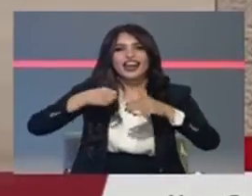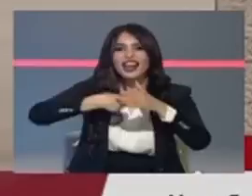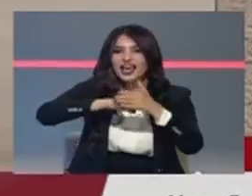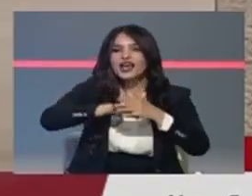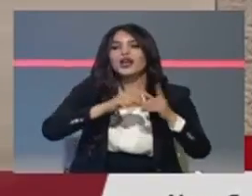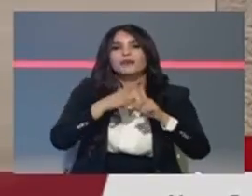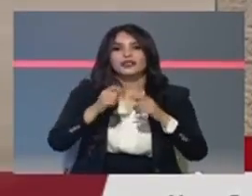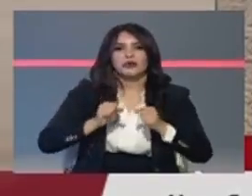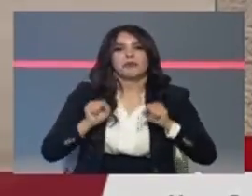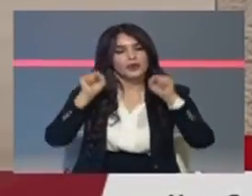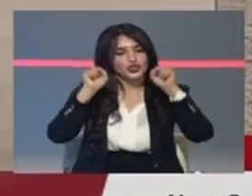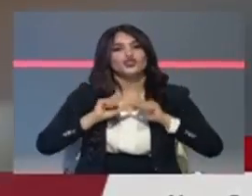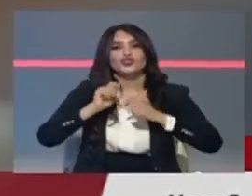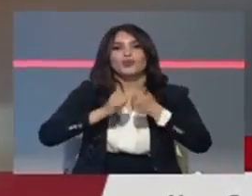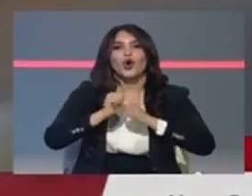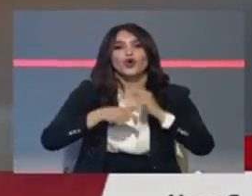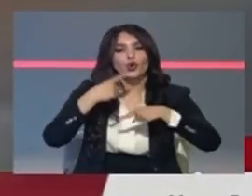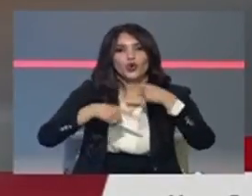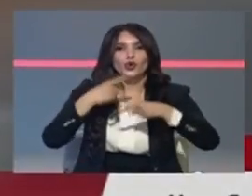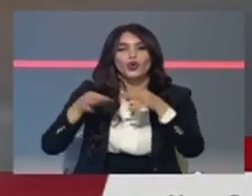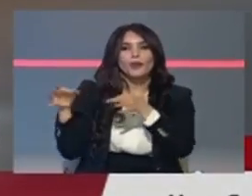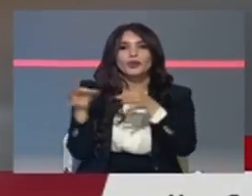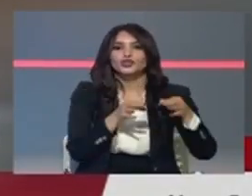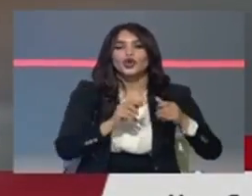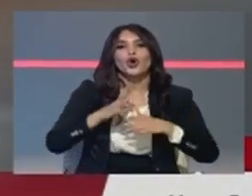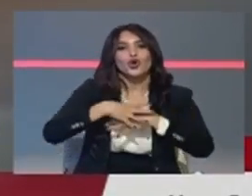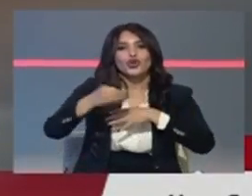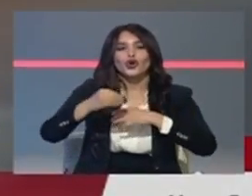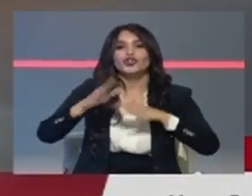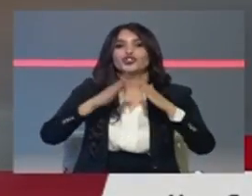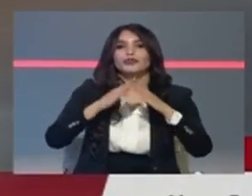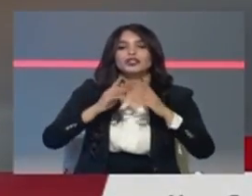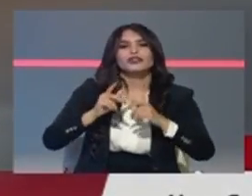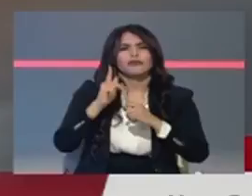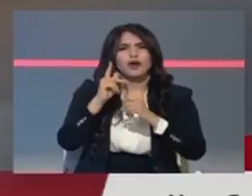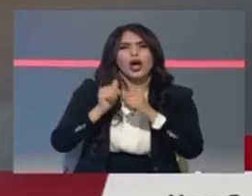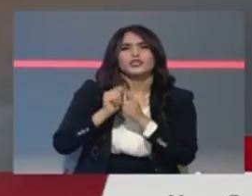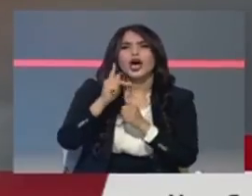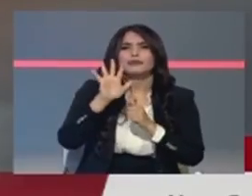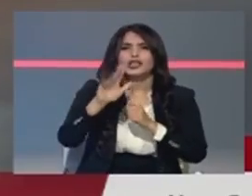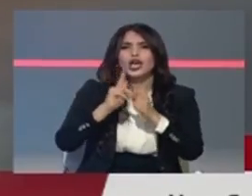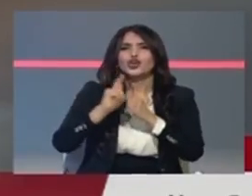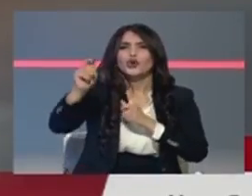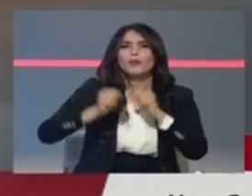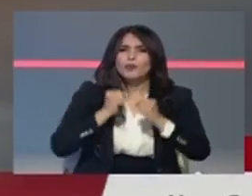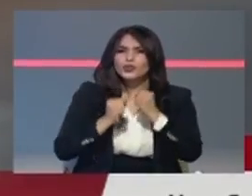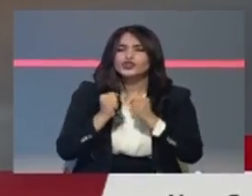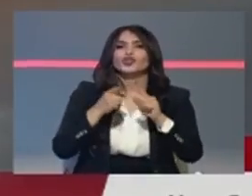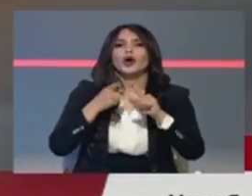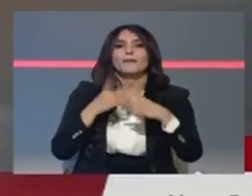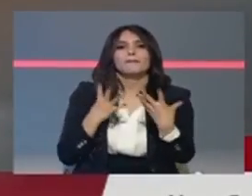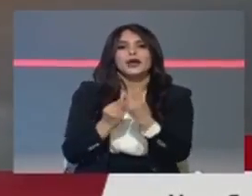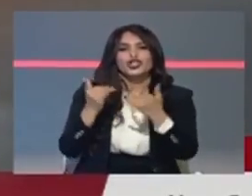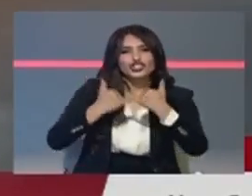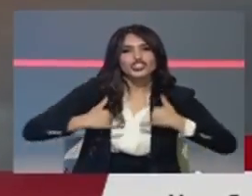يمارس الرياضة بشكل يومي بانتظام، حيث يخرج للركض لمسافة 5 كيلومترات بالإضافة إلى الاجتماعات اليومية مع اللاعبين